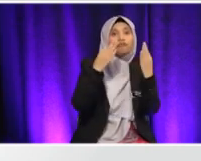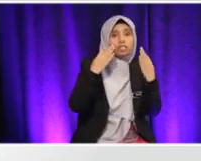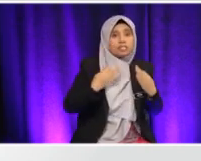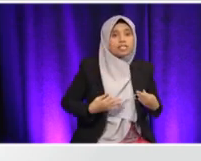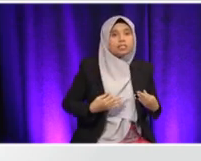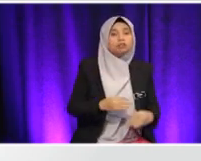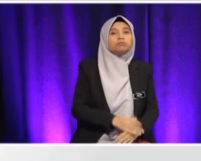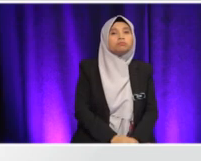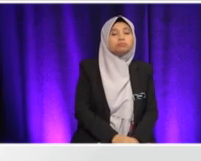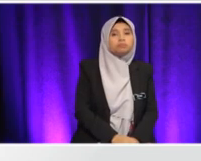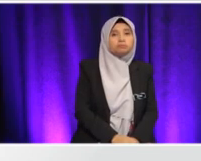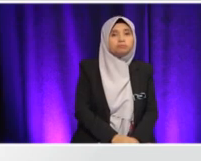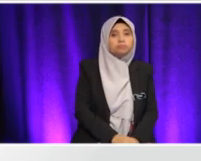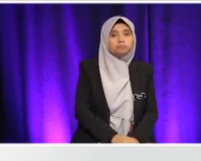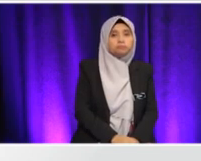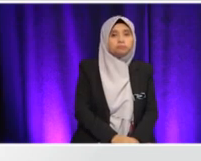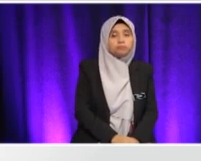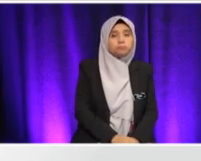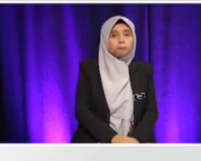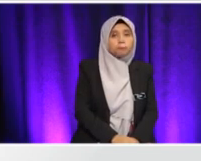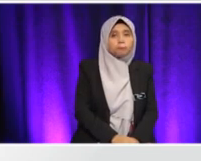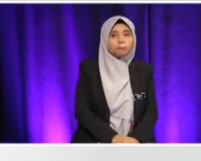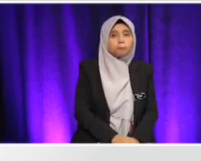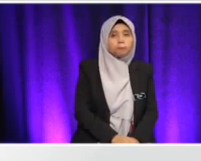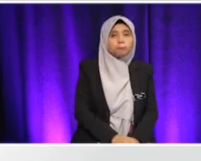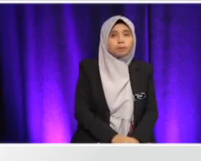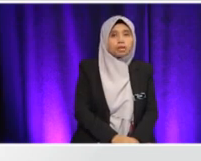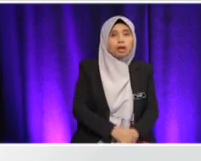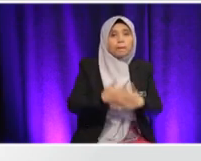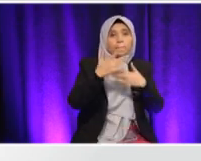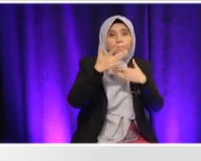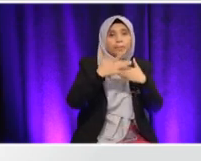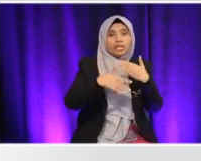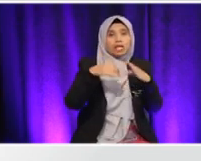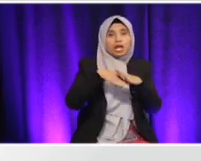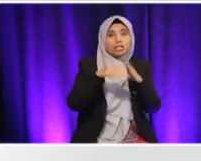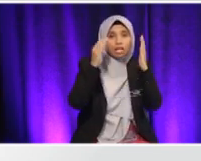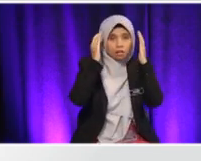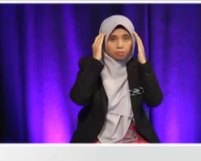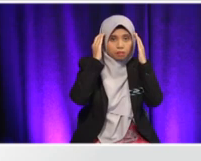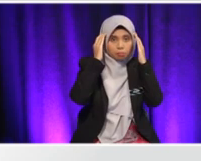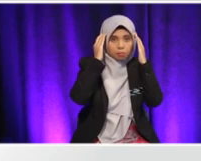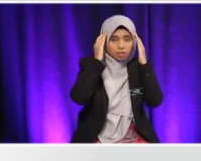fizikel betul justrunya pendarahan di dalam kepala juga